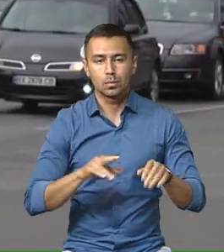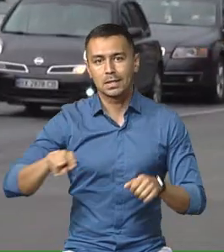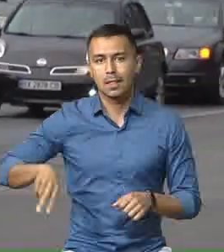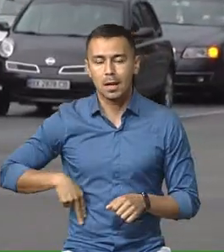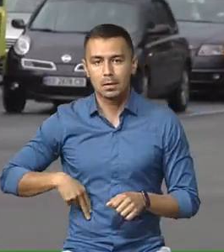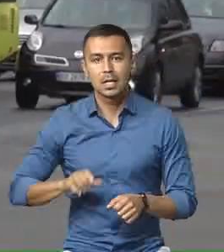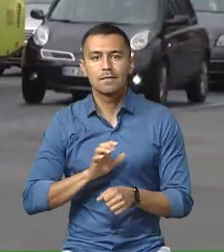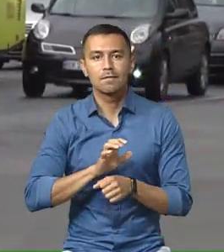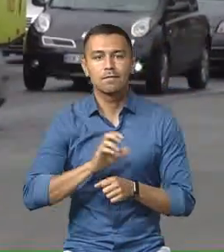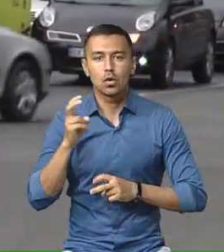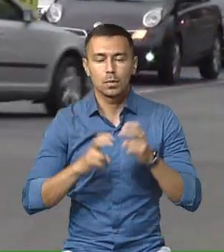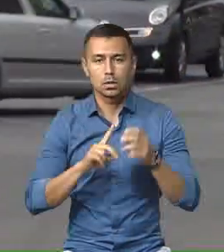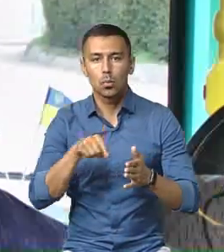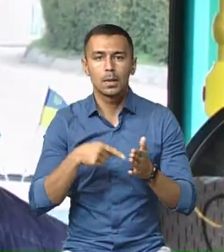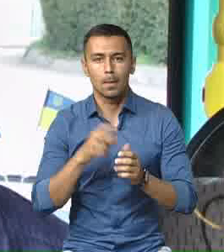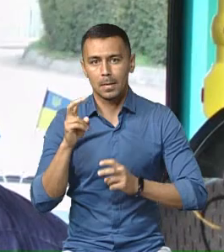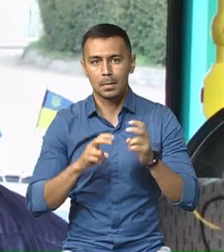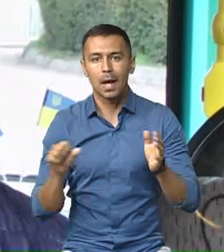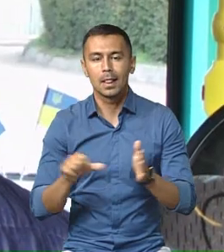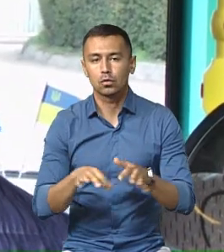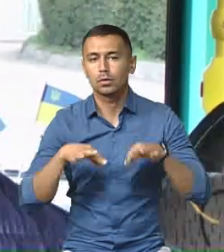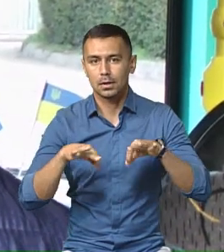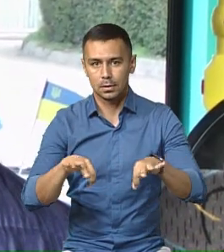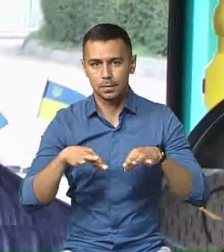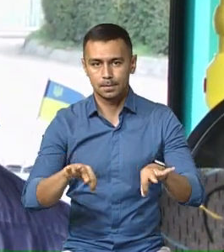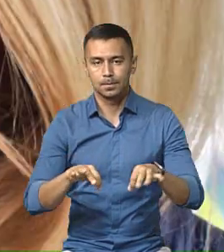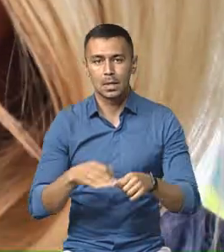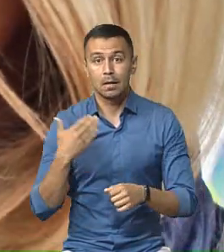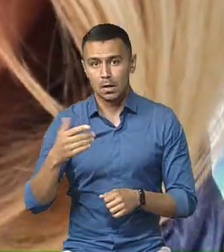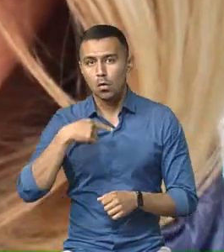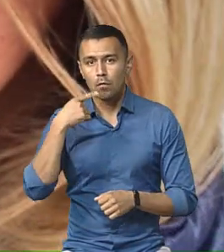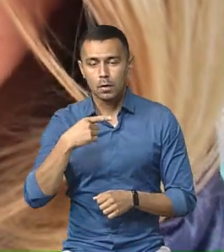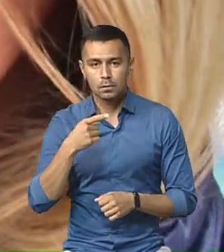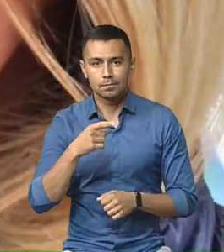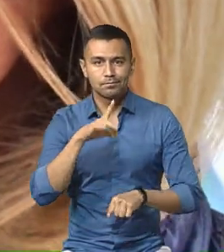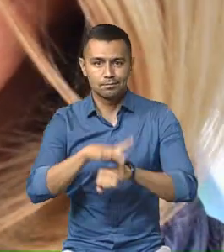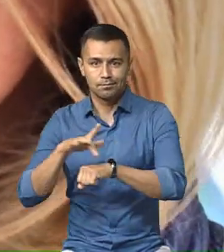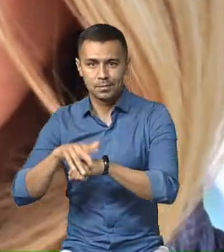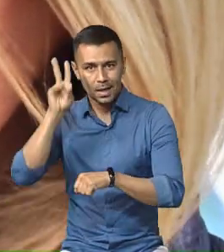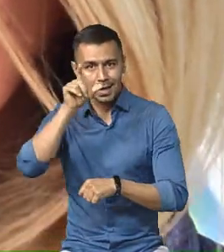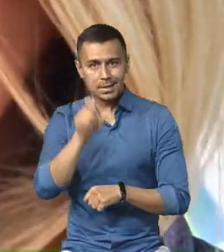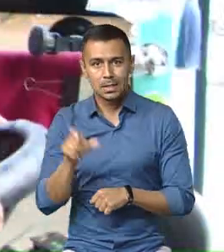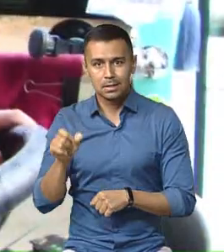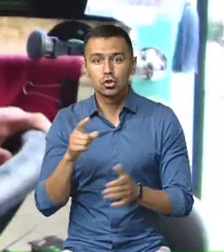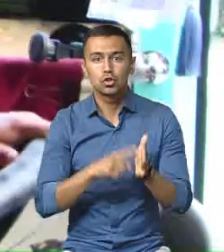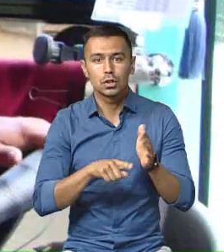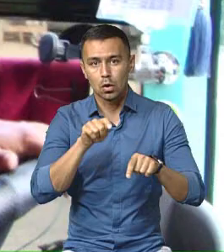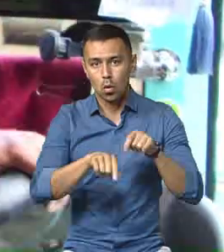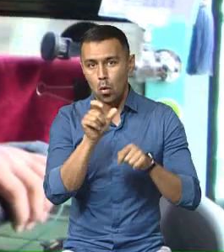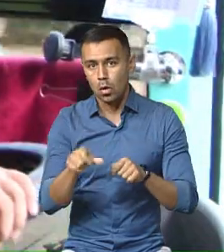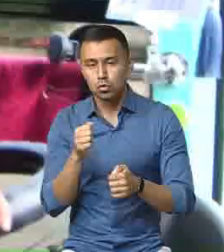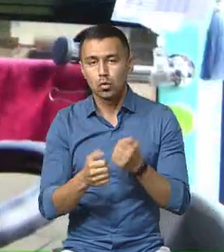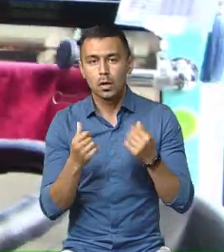директора з виробництва комунального підприємства «Електротранс» Наталія Свистун. За її словами, виявлятимуть зайців 60 контролерів. Щодня